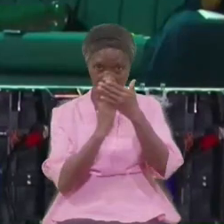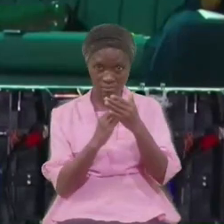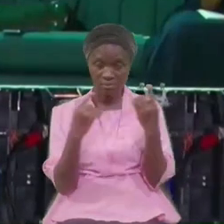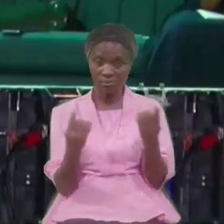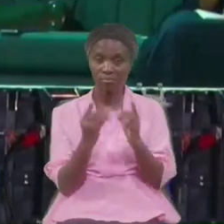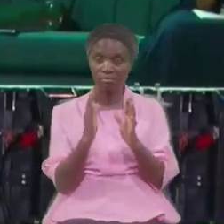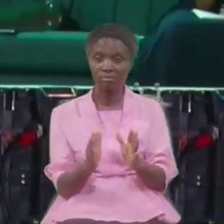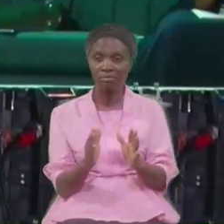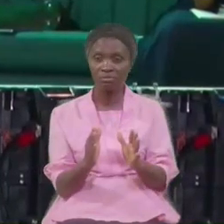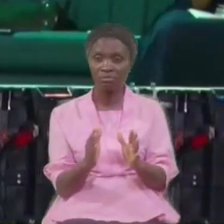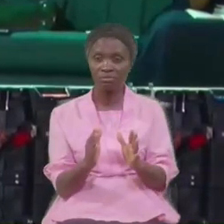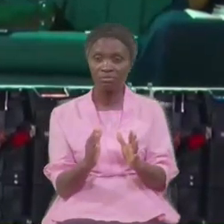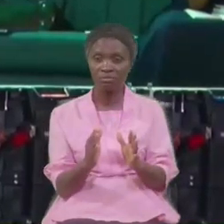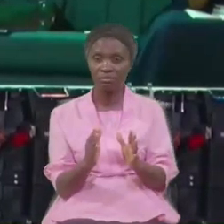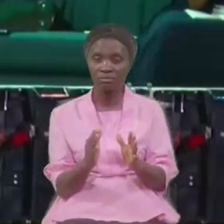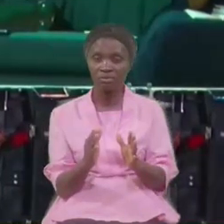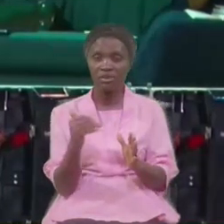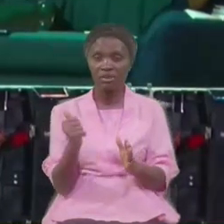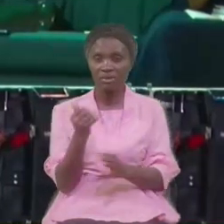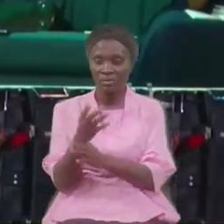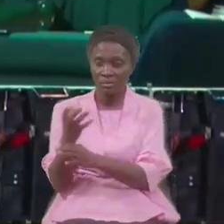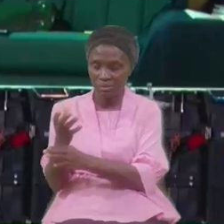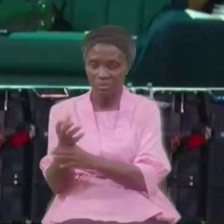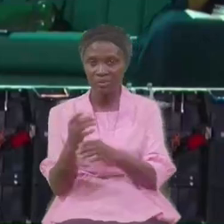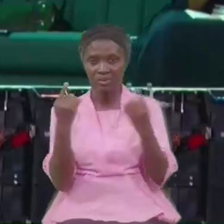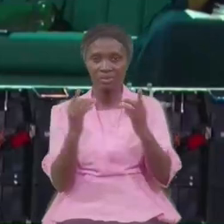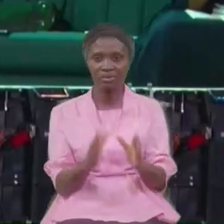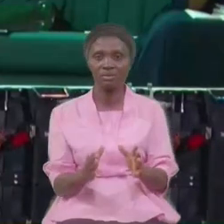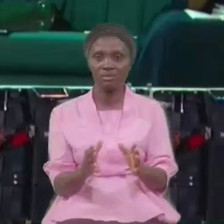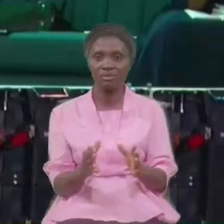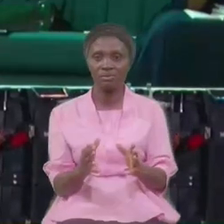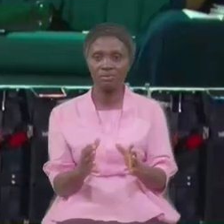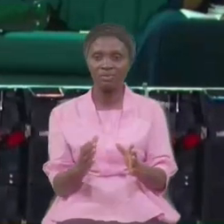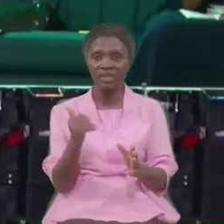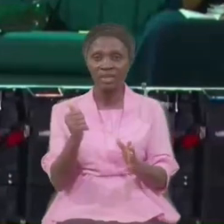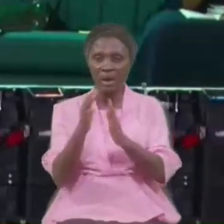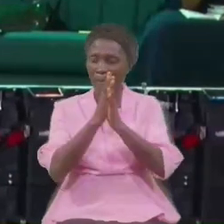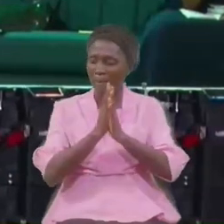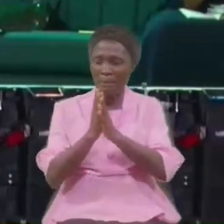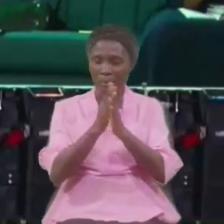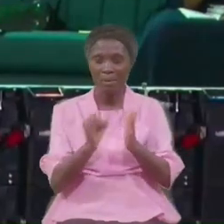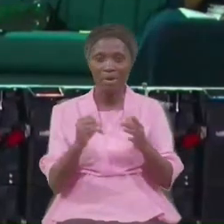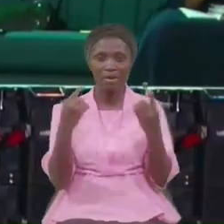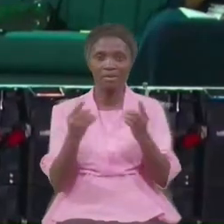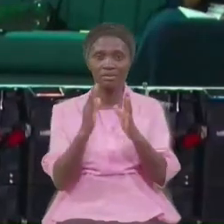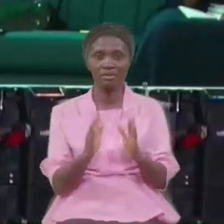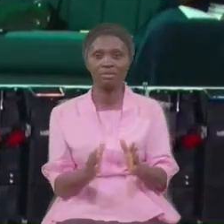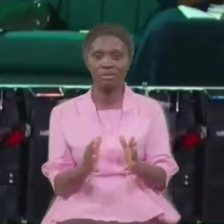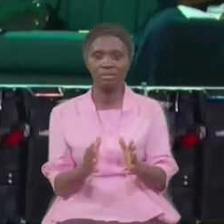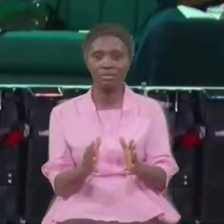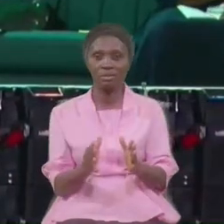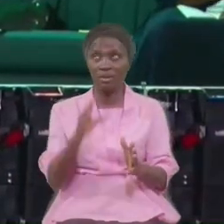pénitent, le pécheur suppliant, le pécheur qui prie.